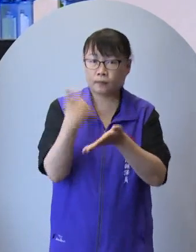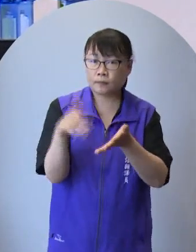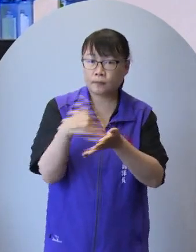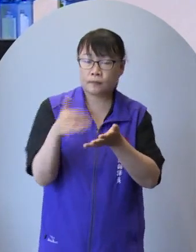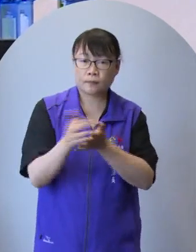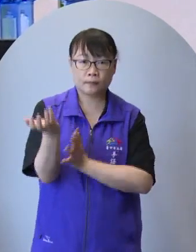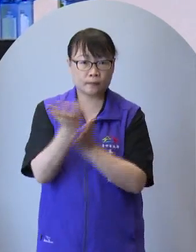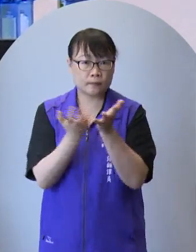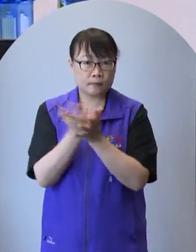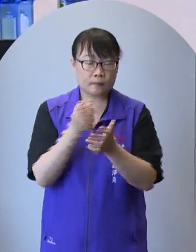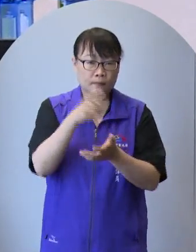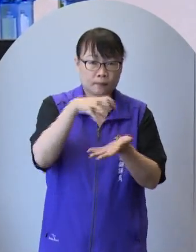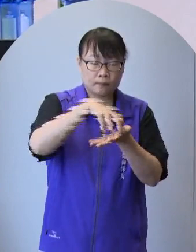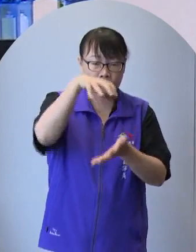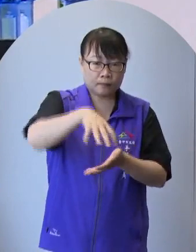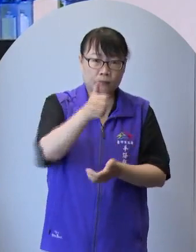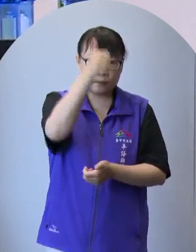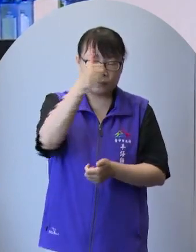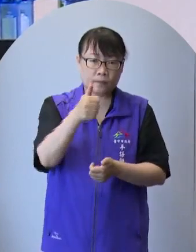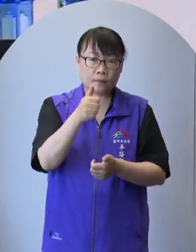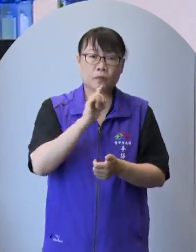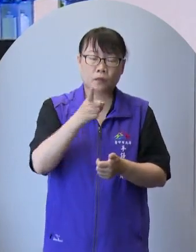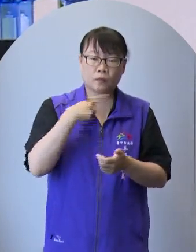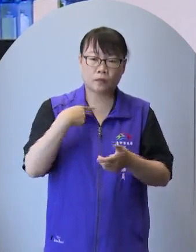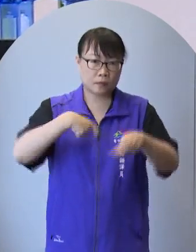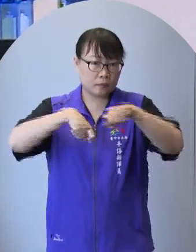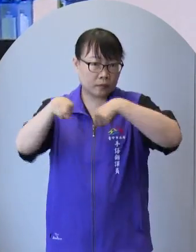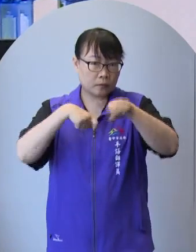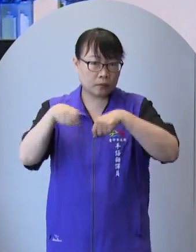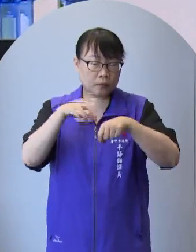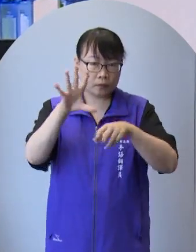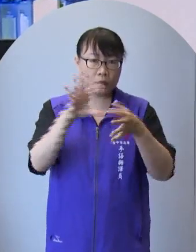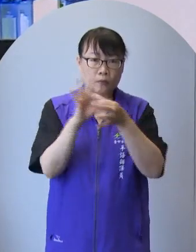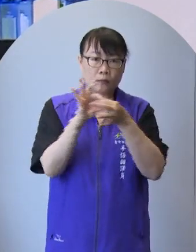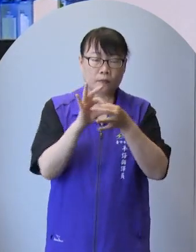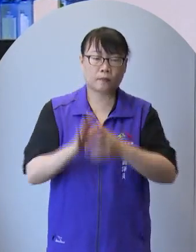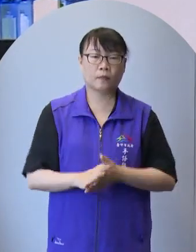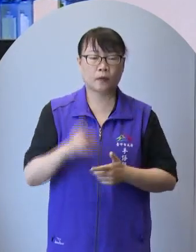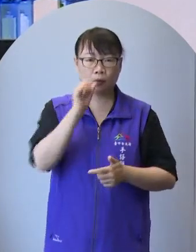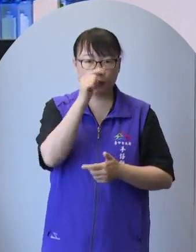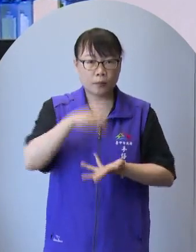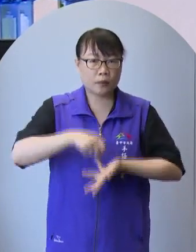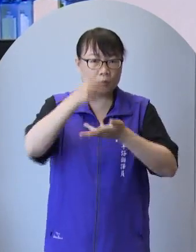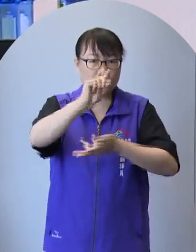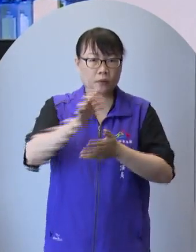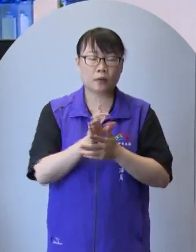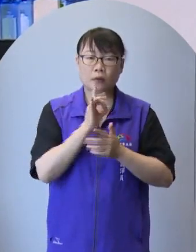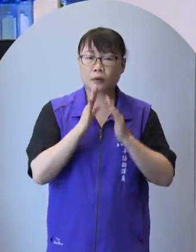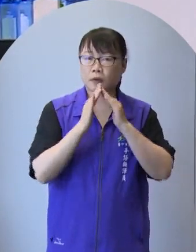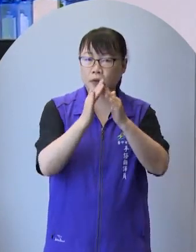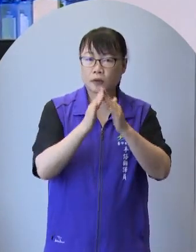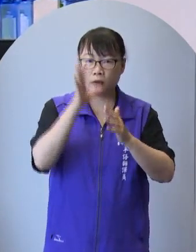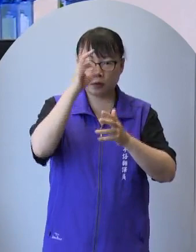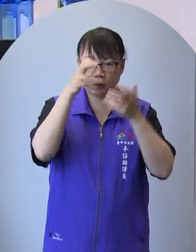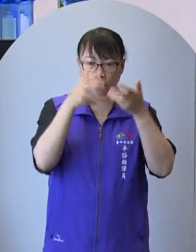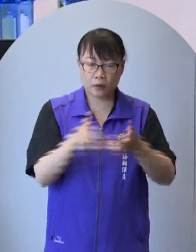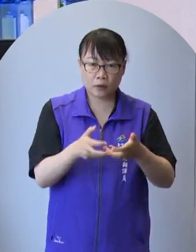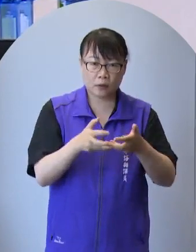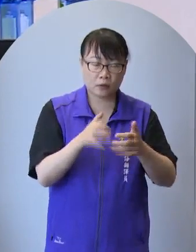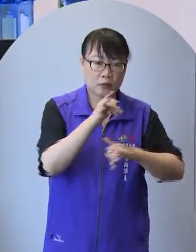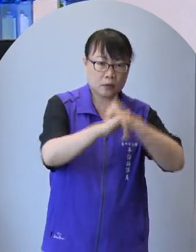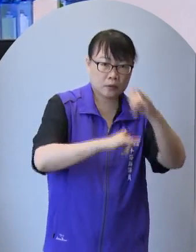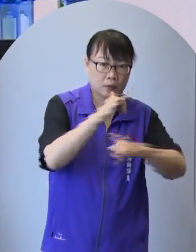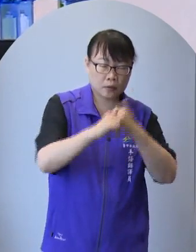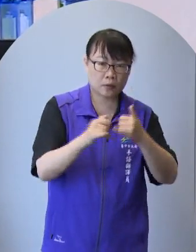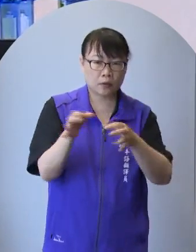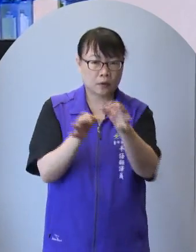琴处长所说的，跟我的施政理念方向有关。我特别提到就是台中市要重民生、重